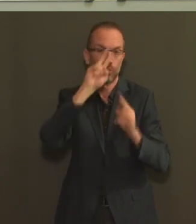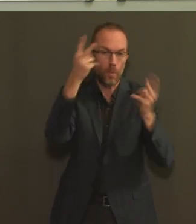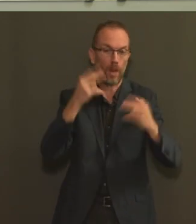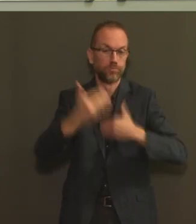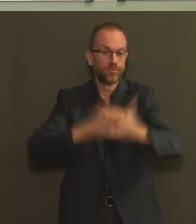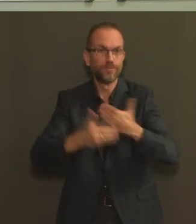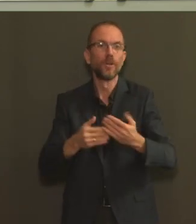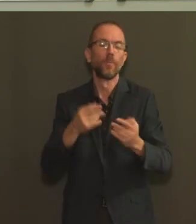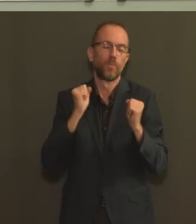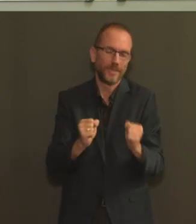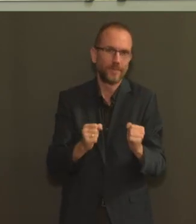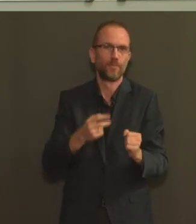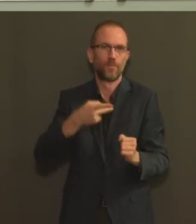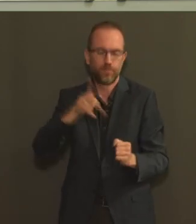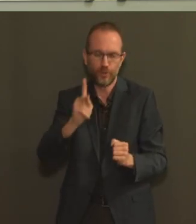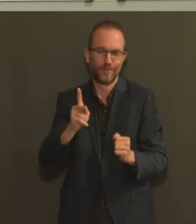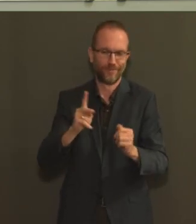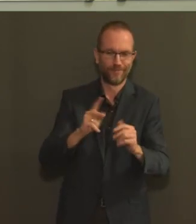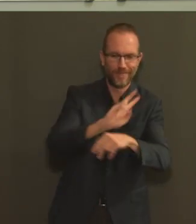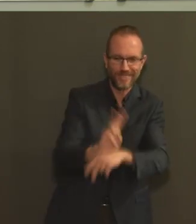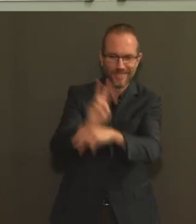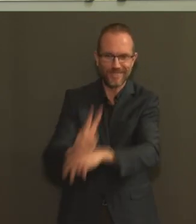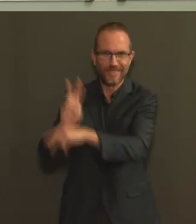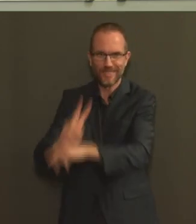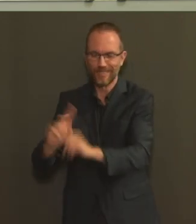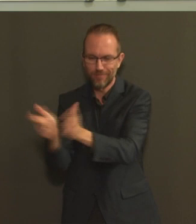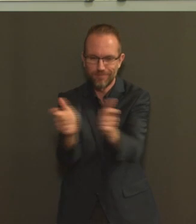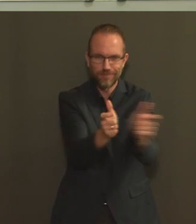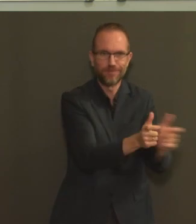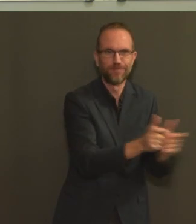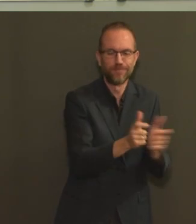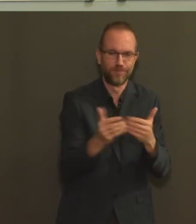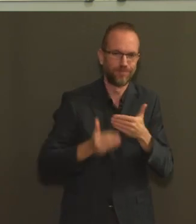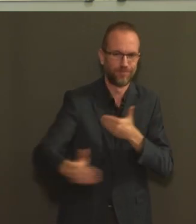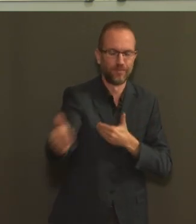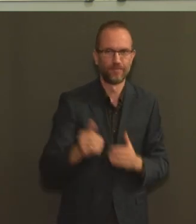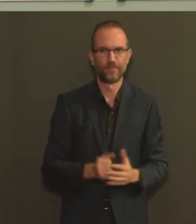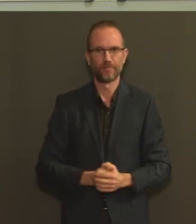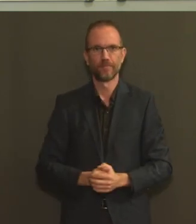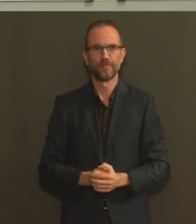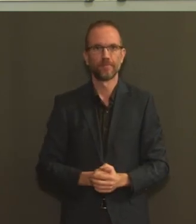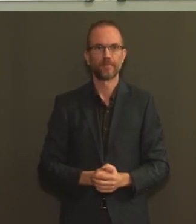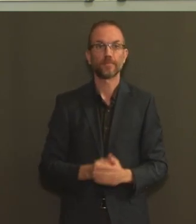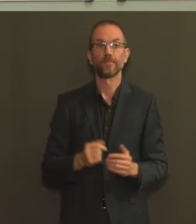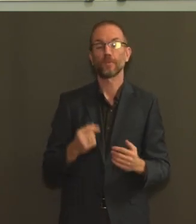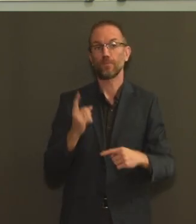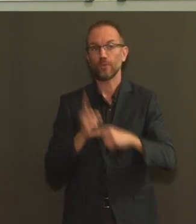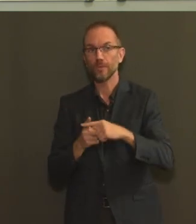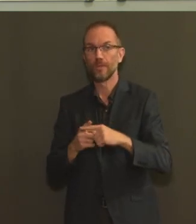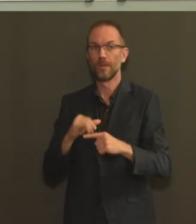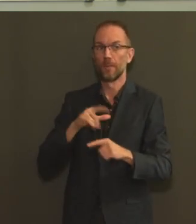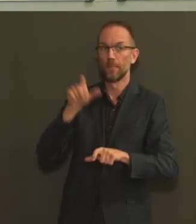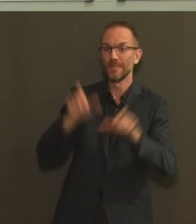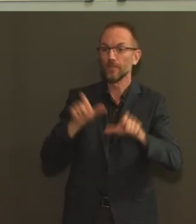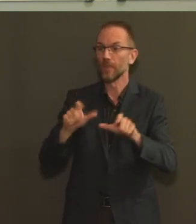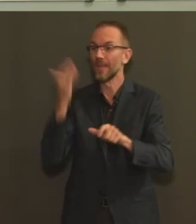personnes qui sont de retour de vacances à l'étranger. Et donc ceci pourrait nous amener à avoir en nombre